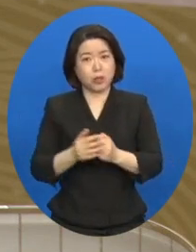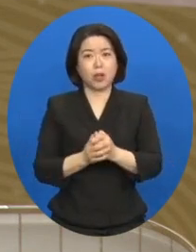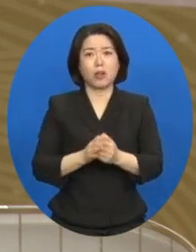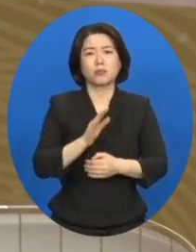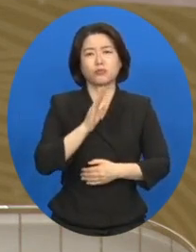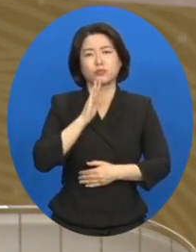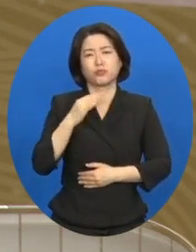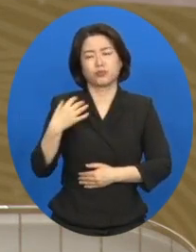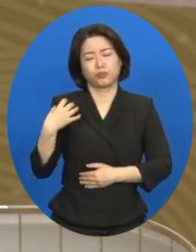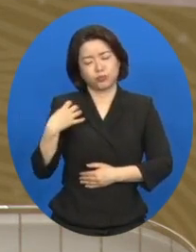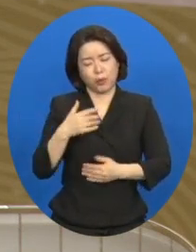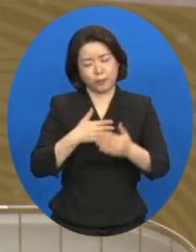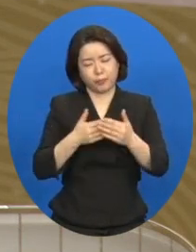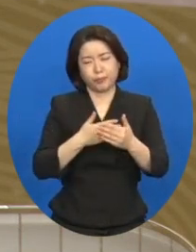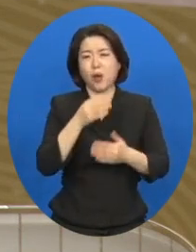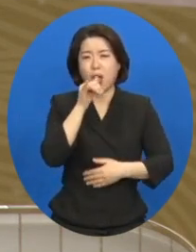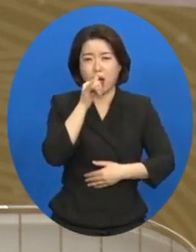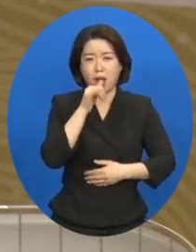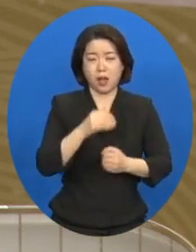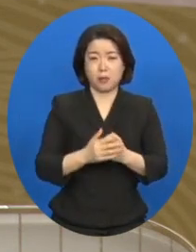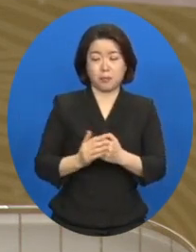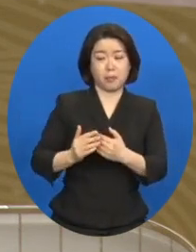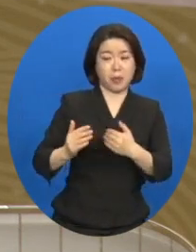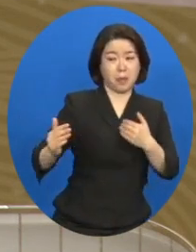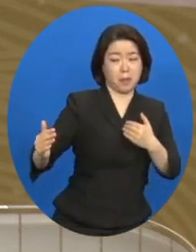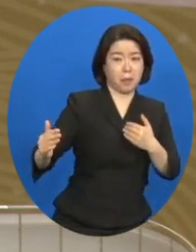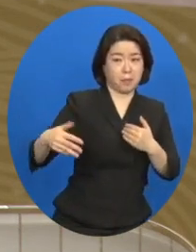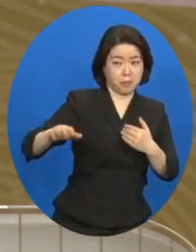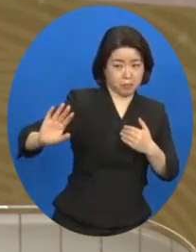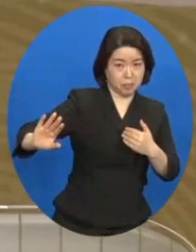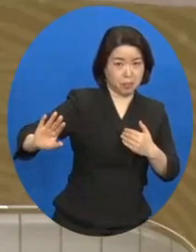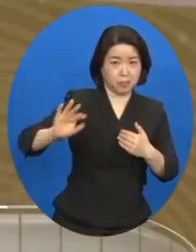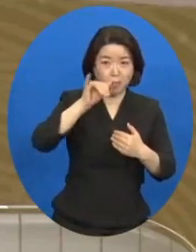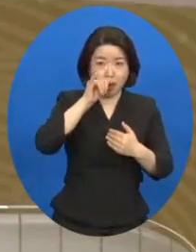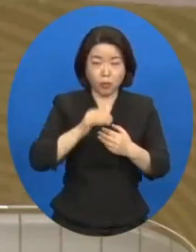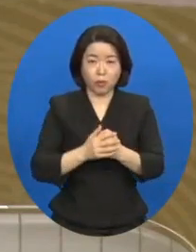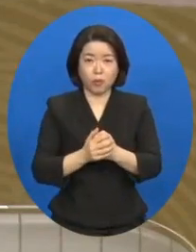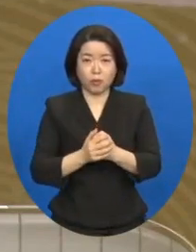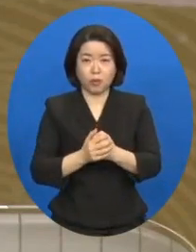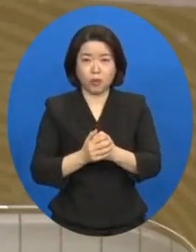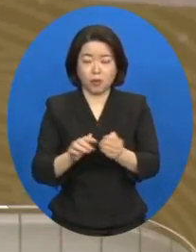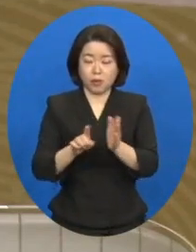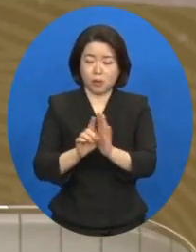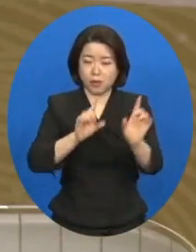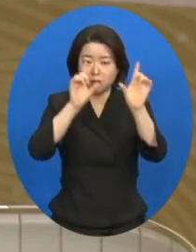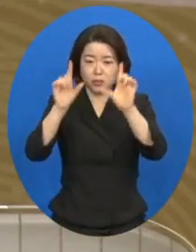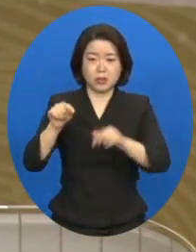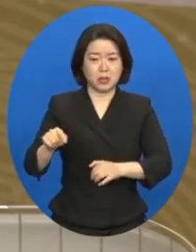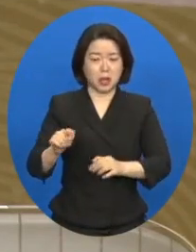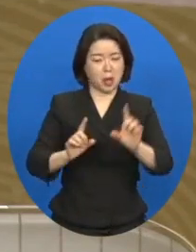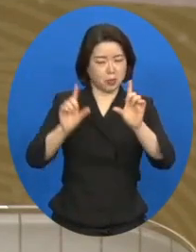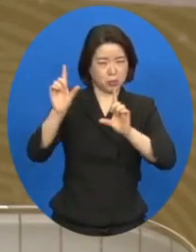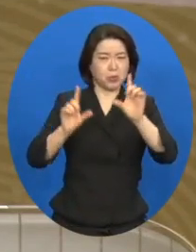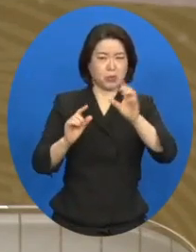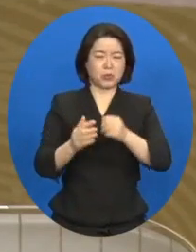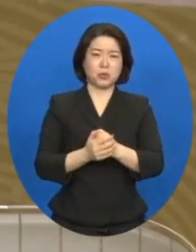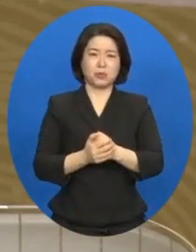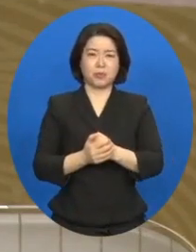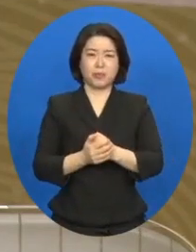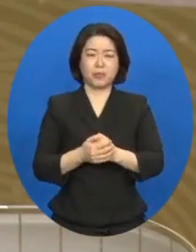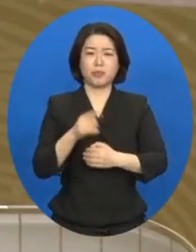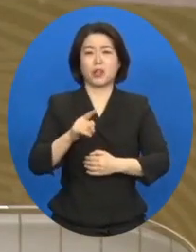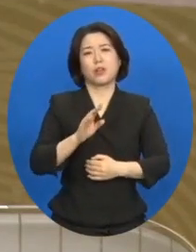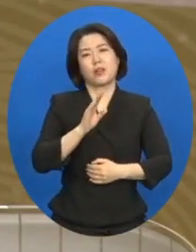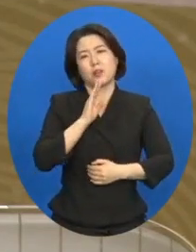너무너무 두려워하는 거예요. 그래서 거리를 두려고 그러고 그렇게 신앙생활 하려고 합니다. 여러분 이것이